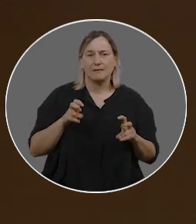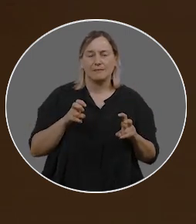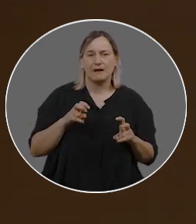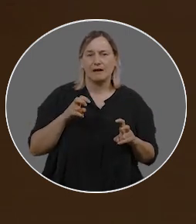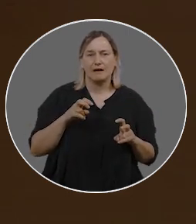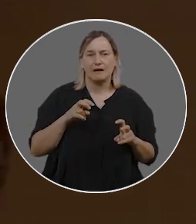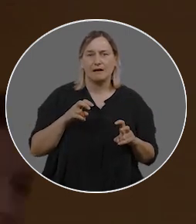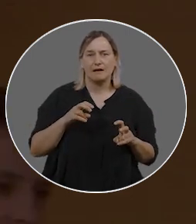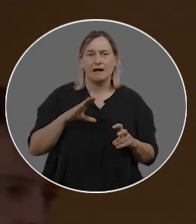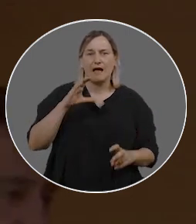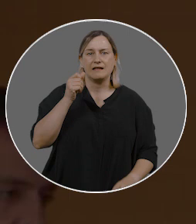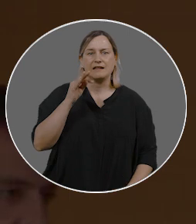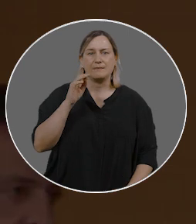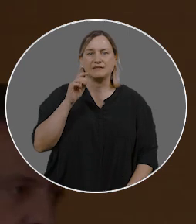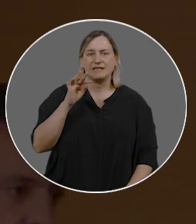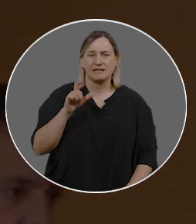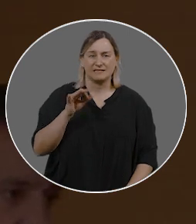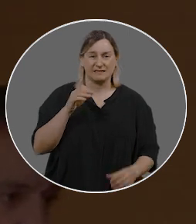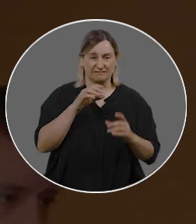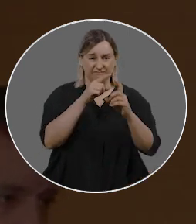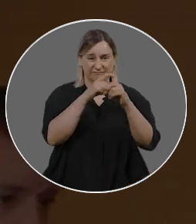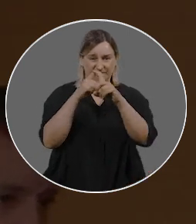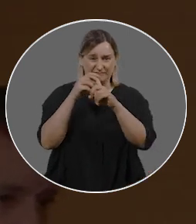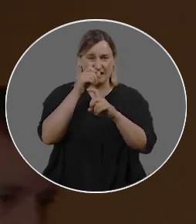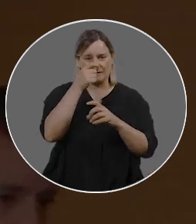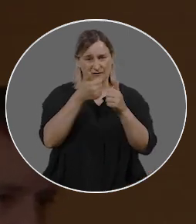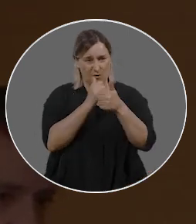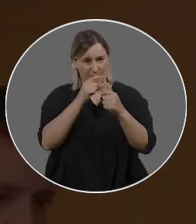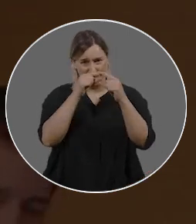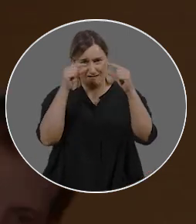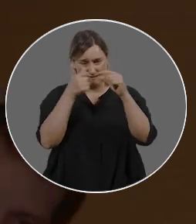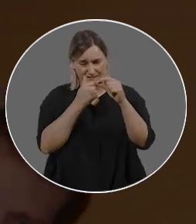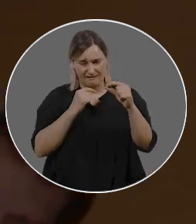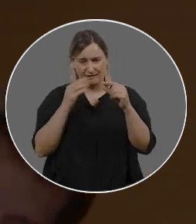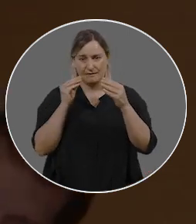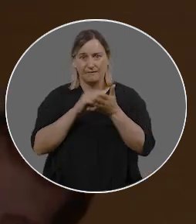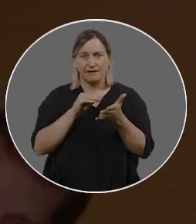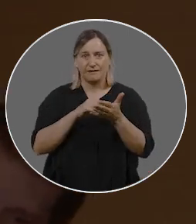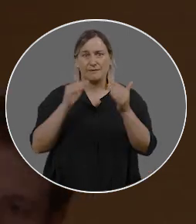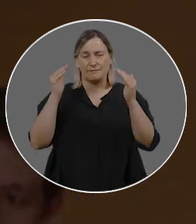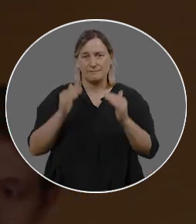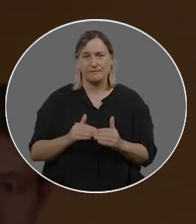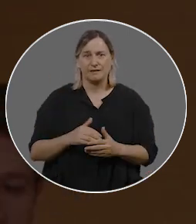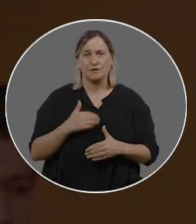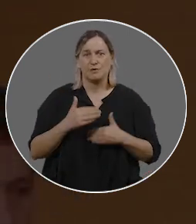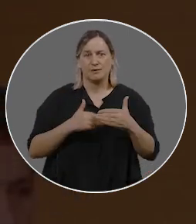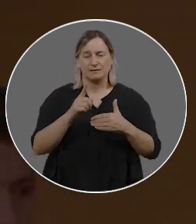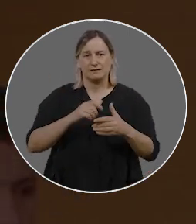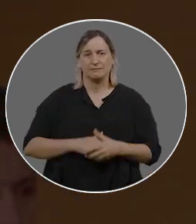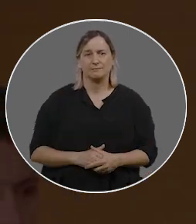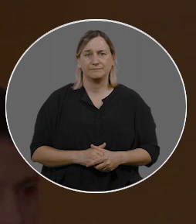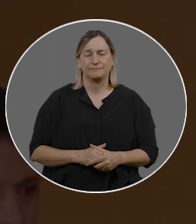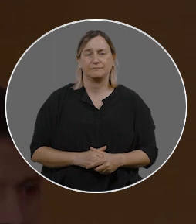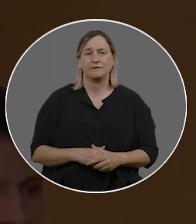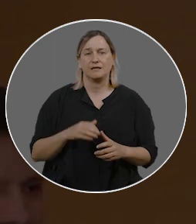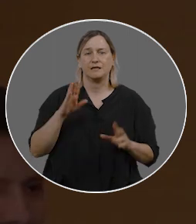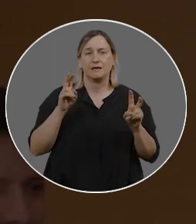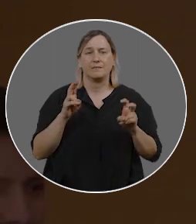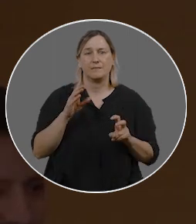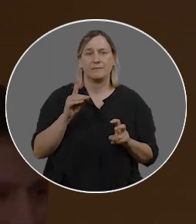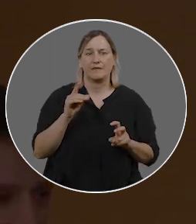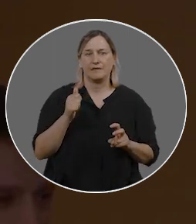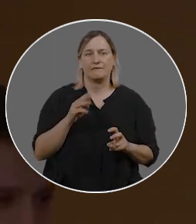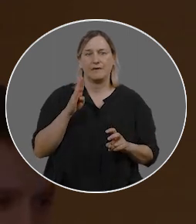cada vegada n'hi ha menys, o hi ha altres solucions, no? Vull dir que anem avançant. I els PDFs. Els PDFs és el